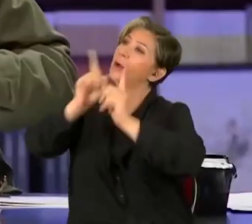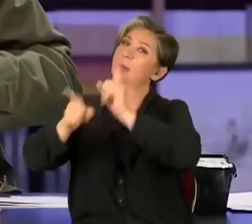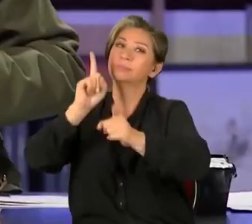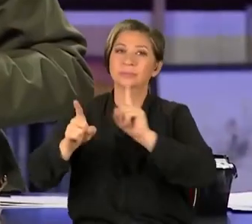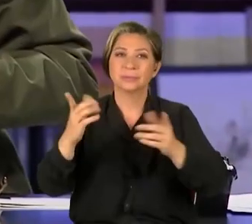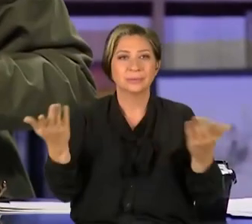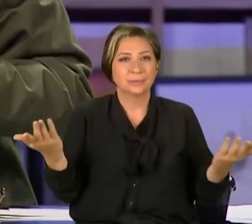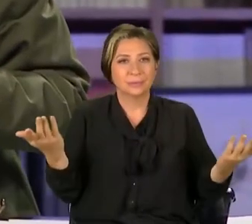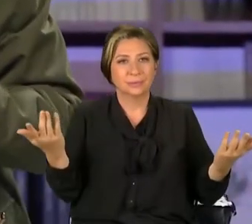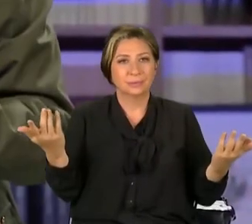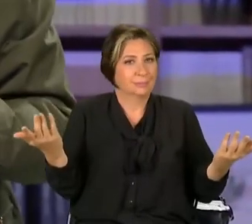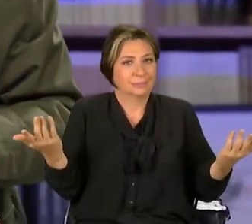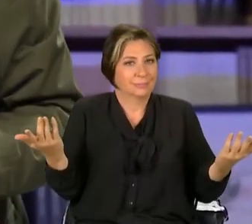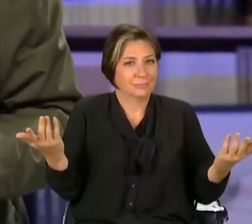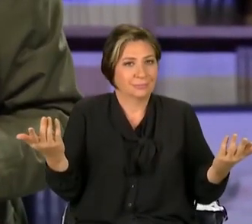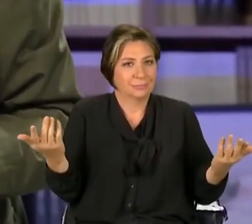tüketiyorsun